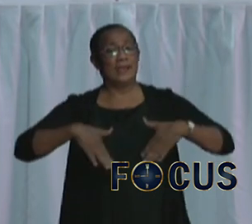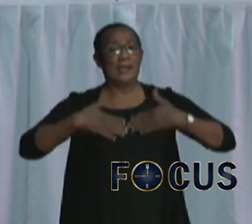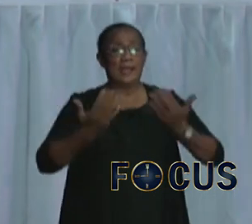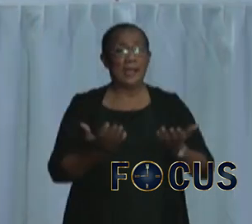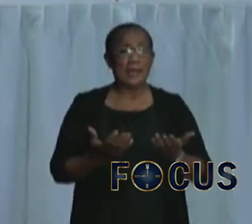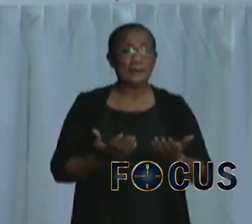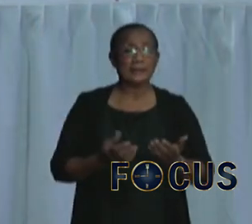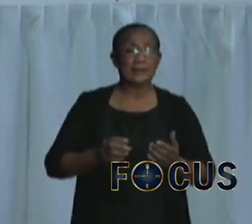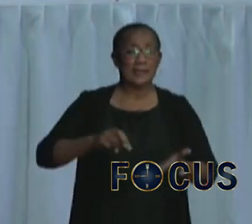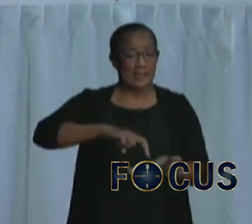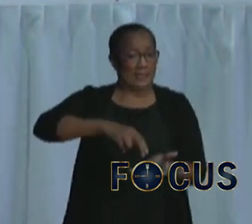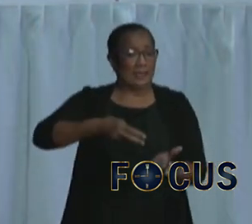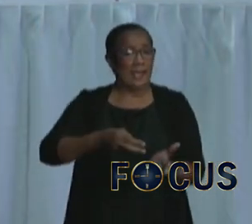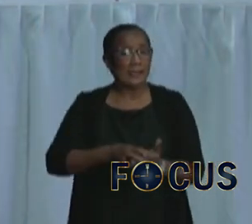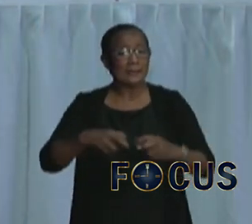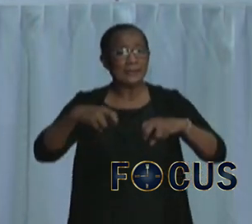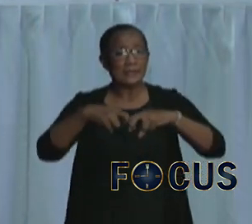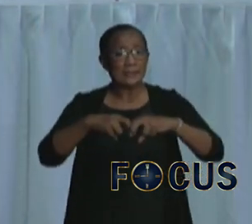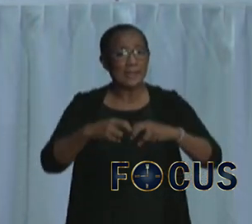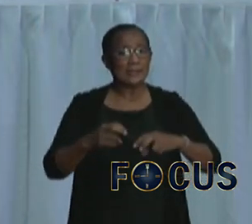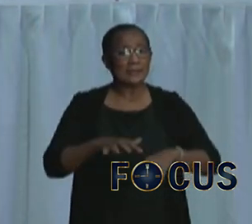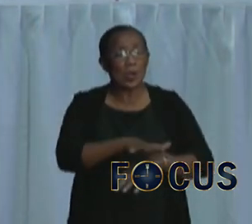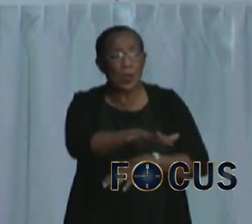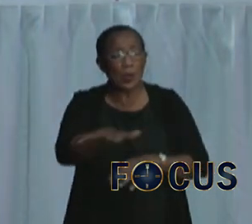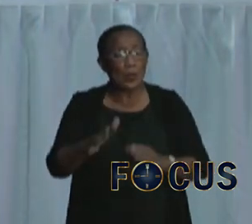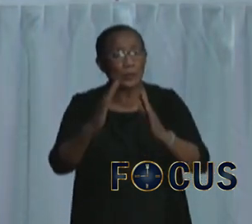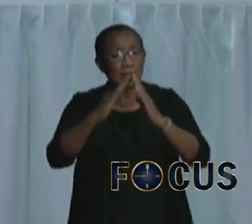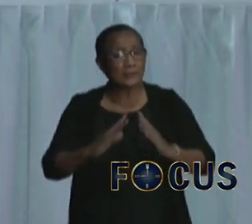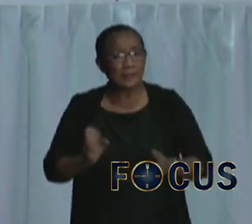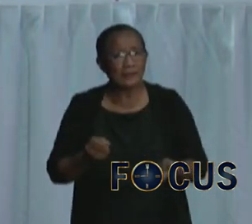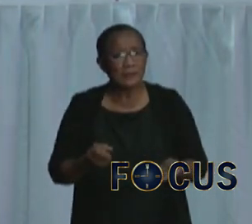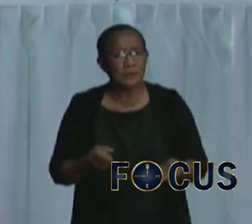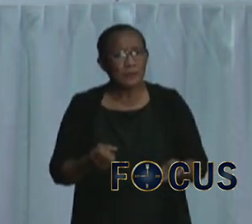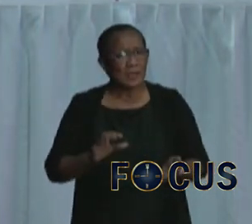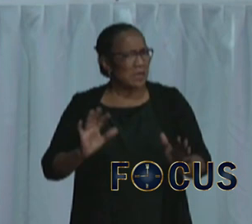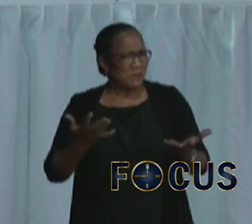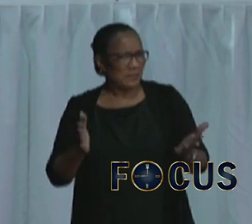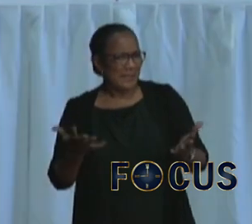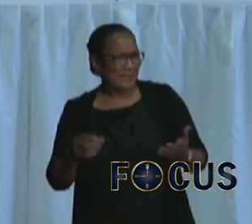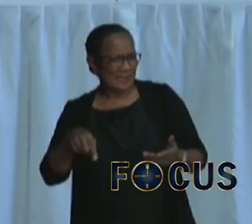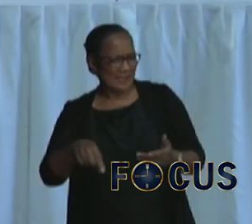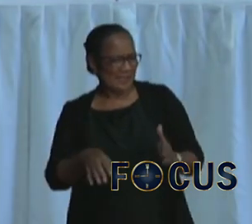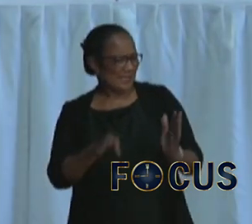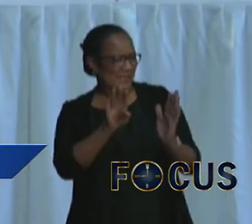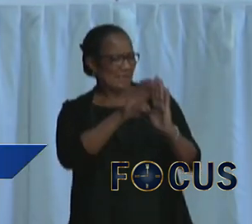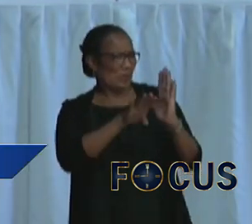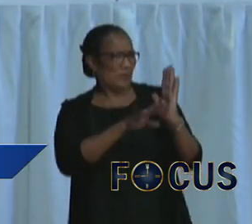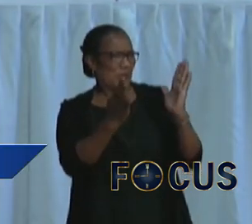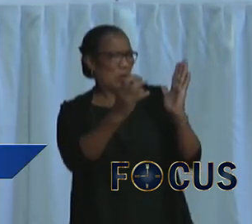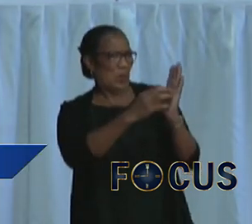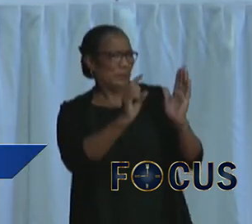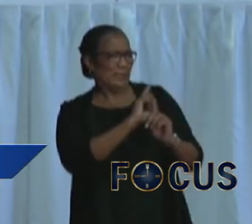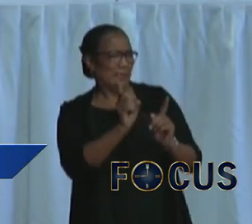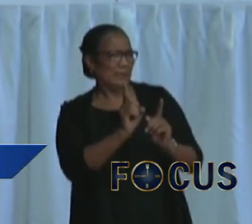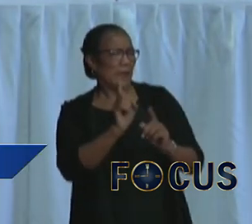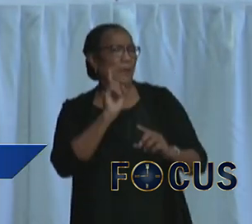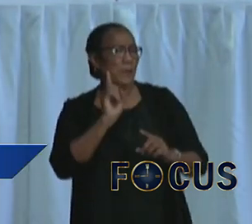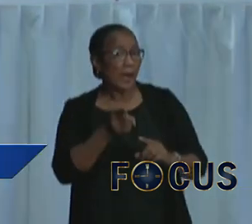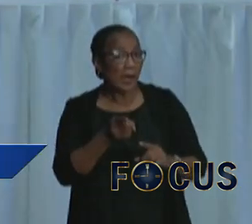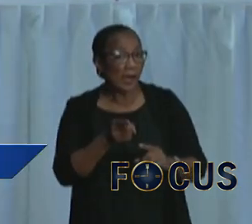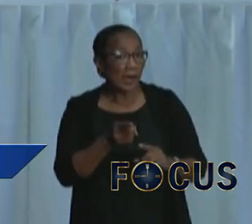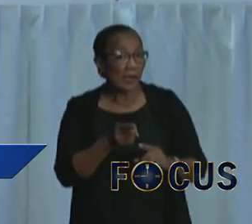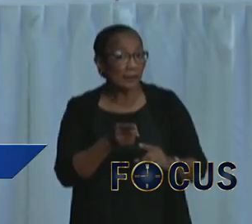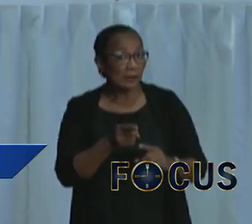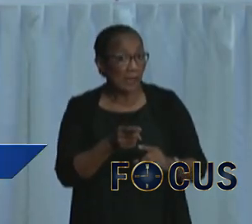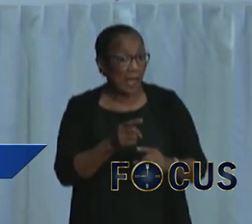clubs, dancings, bordelen. Het is, misschien staat er iets niet in deze lijst, maar mocht u